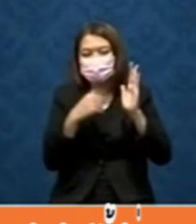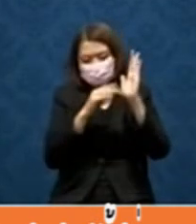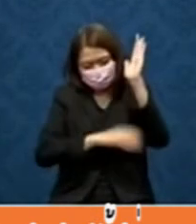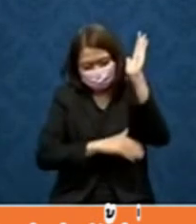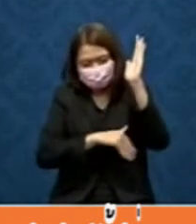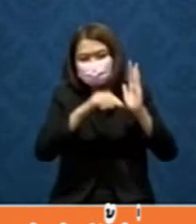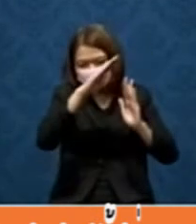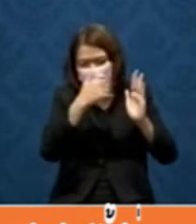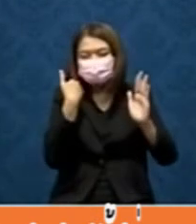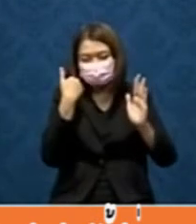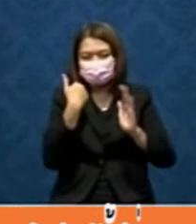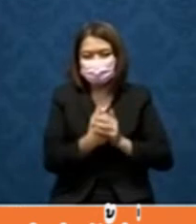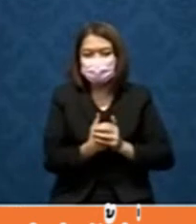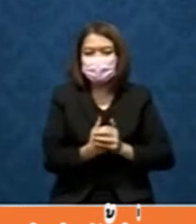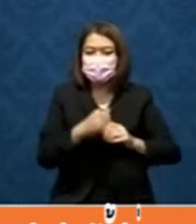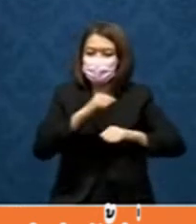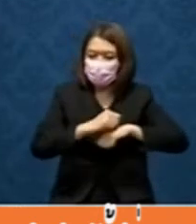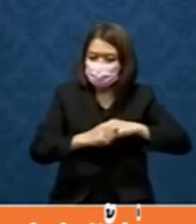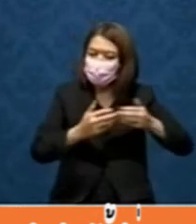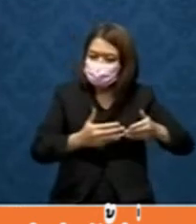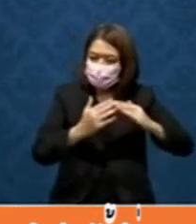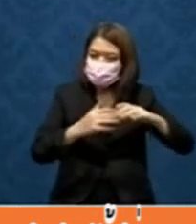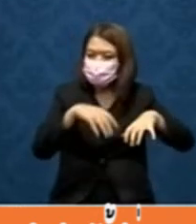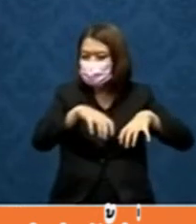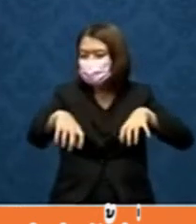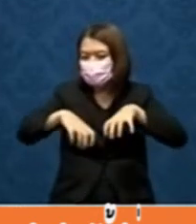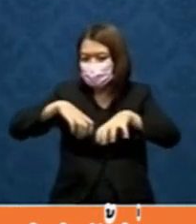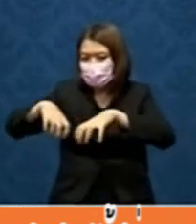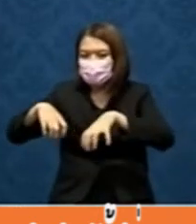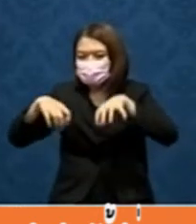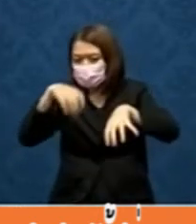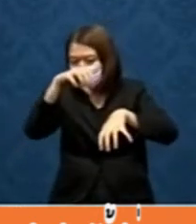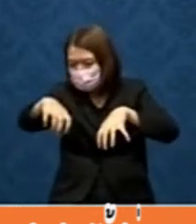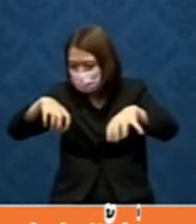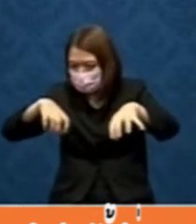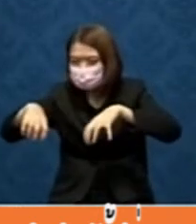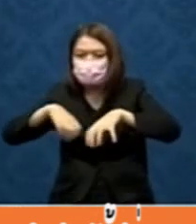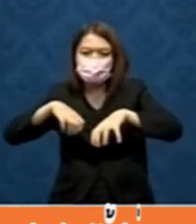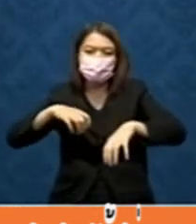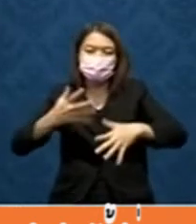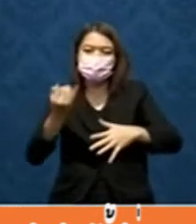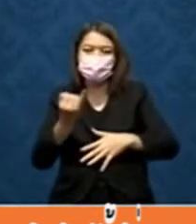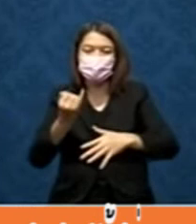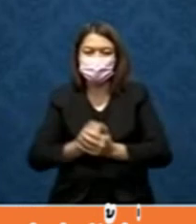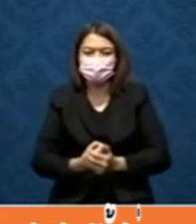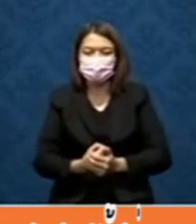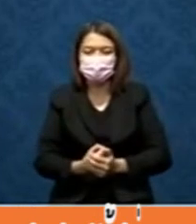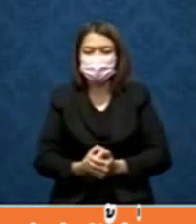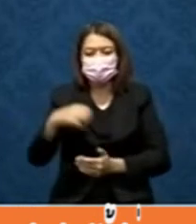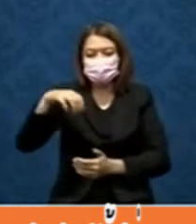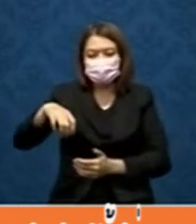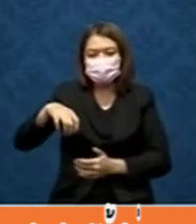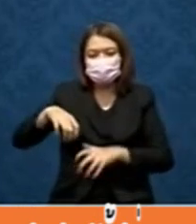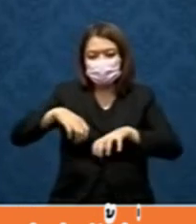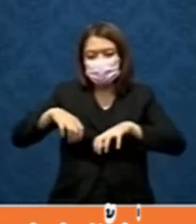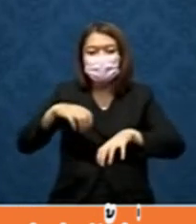างและภาคอื่นรวมถเรื่องของสีงก่อสลาง รวมถงเรื่องขบรบบปริหารจัดการซึ่งผมไม่เคยได้ยินจากสิ